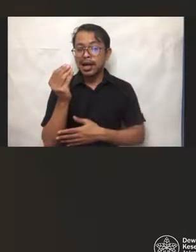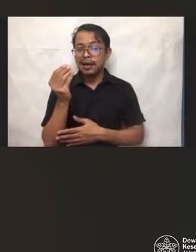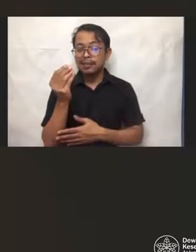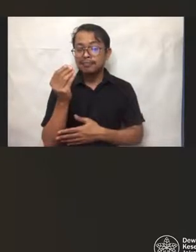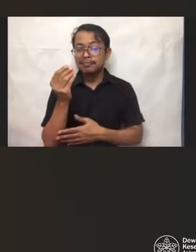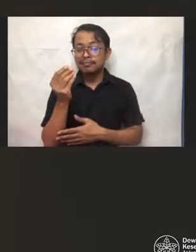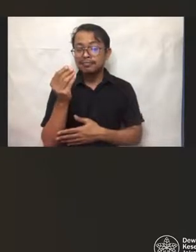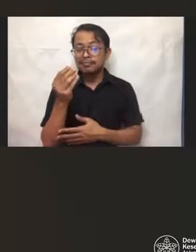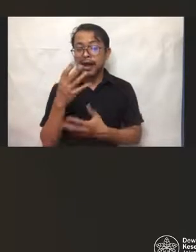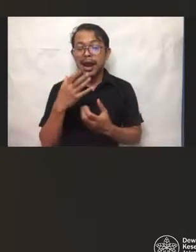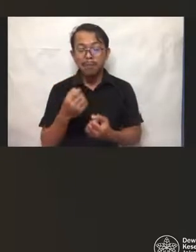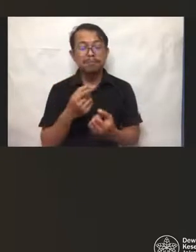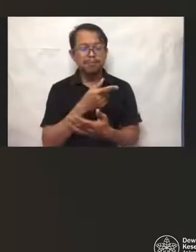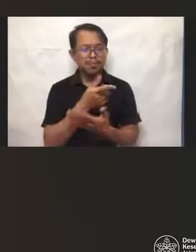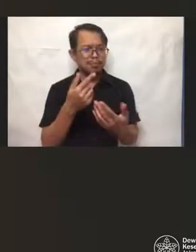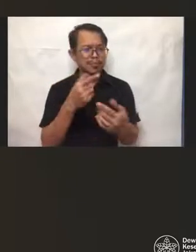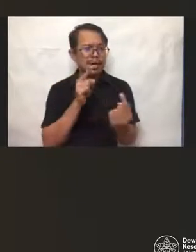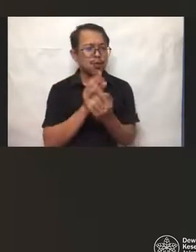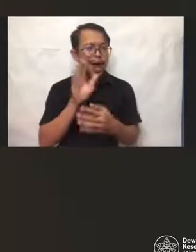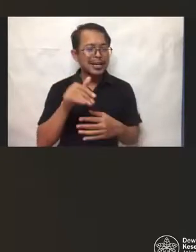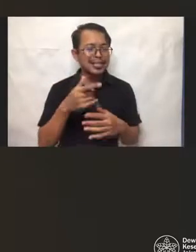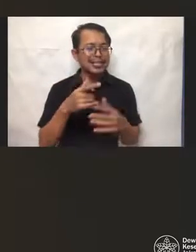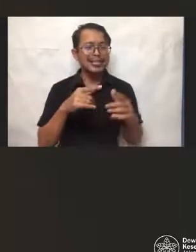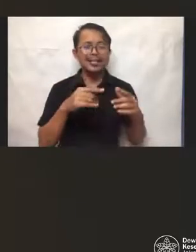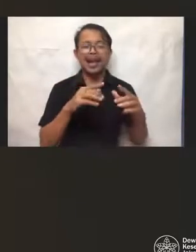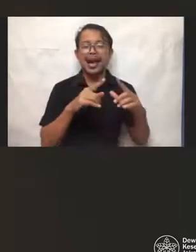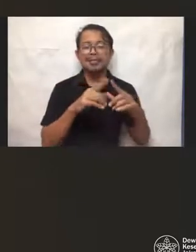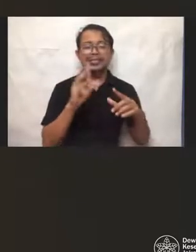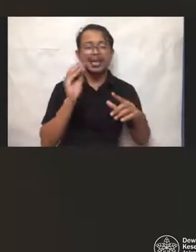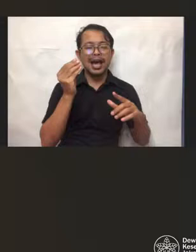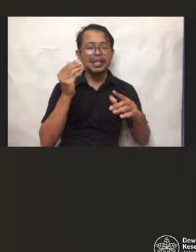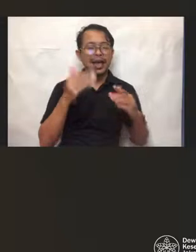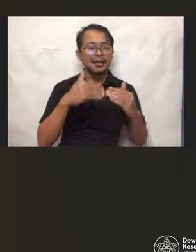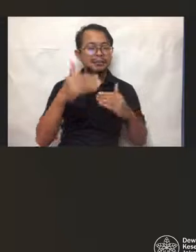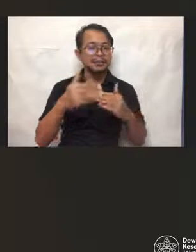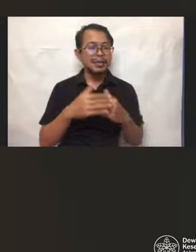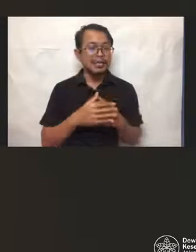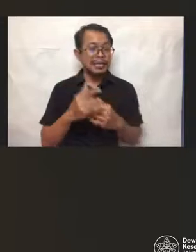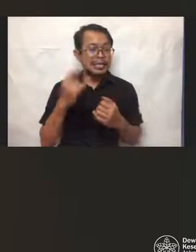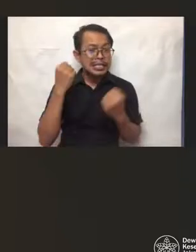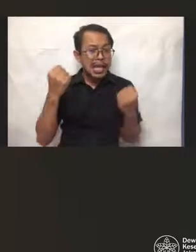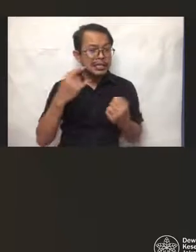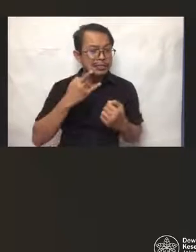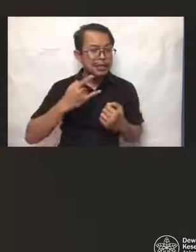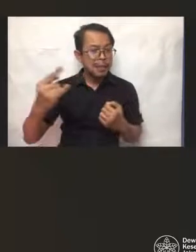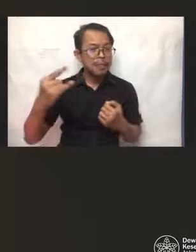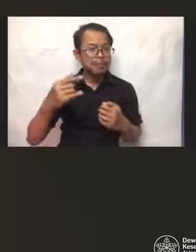kembali dalam program Akademi Jakarta berikutnya. Tetap sehat dan selamat sore.